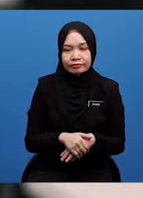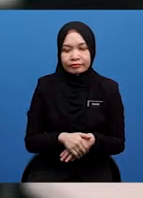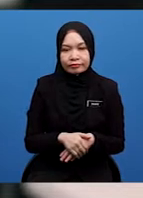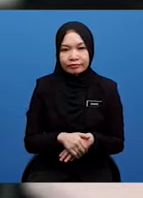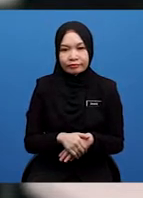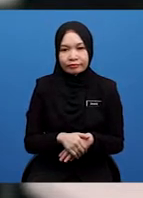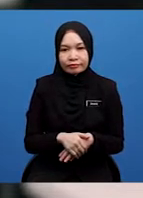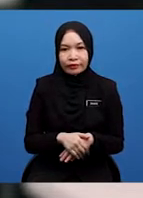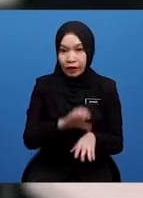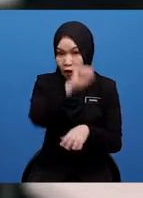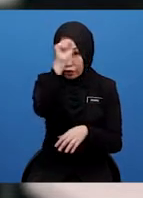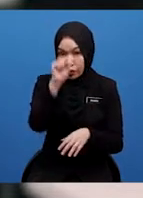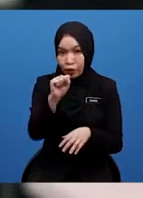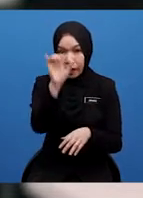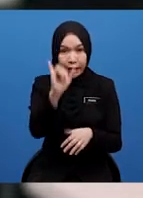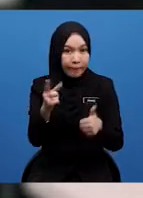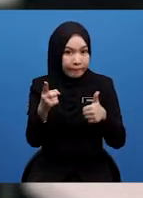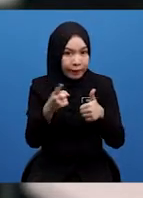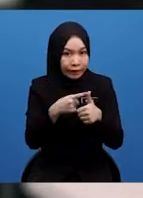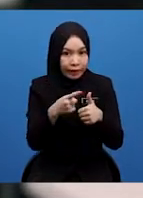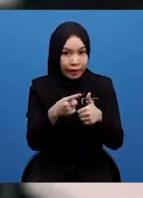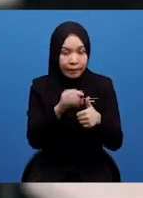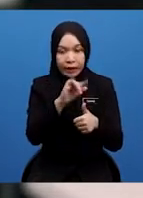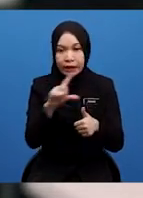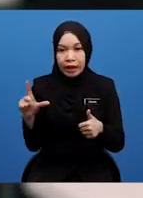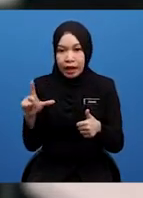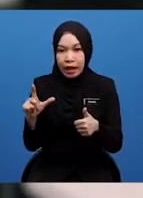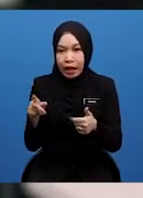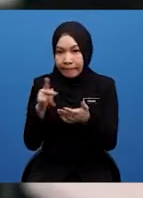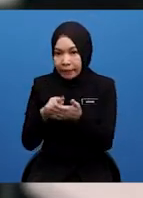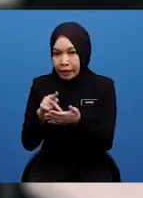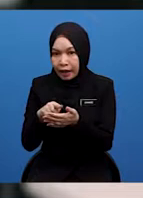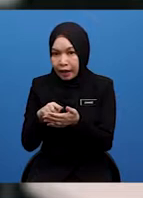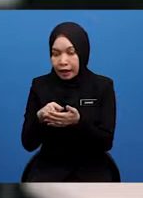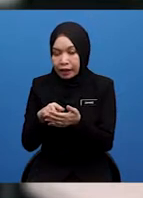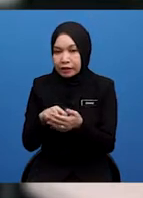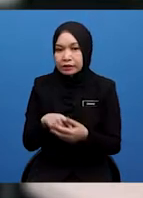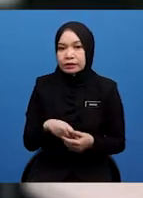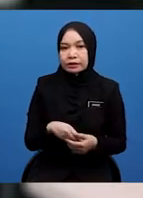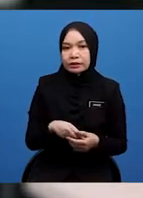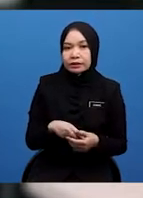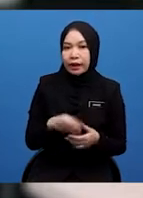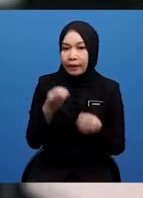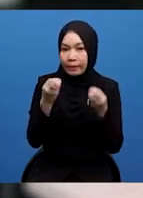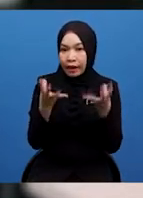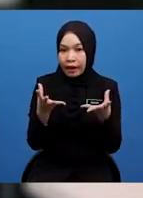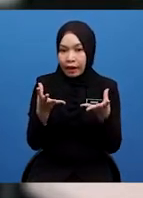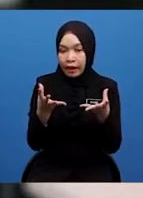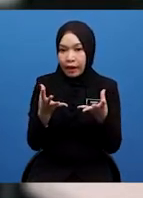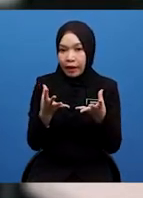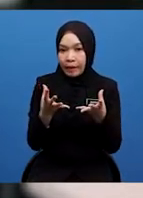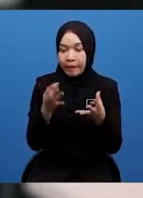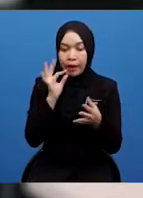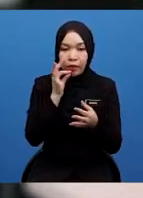Memandangkan kehendak soalan pertama adalah bilangan permintaan buah-buahan tropika terpilih dalam